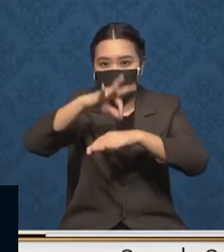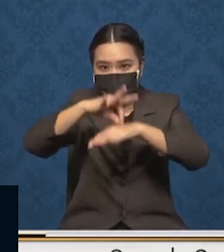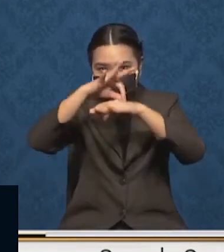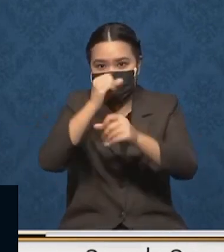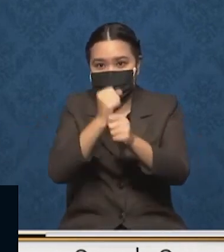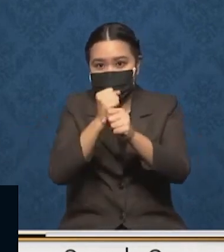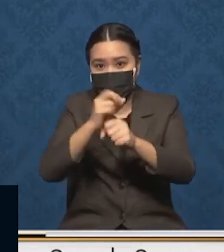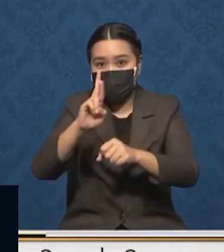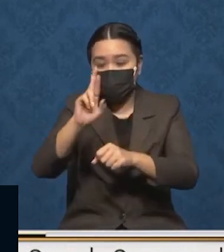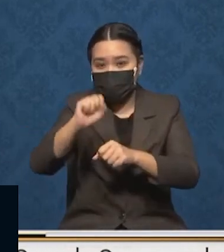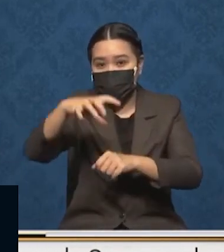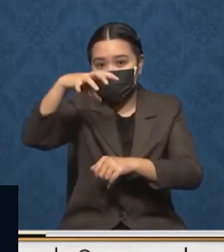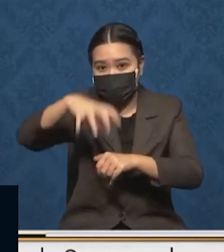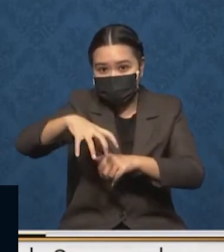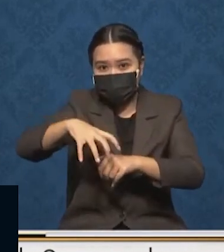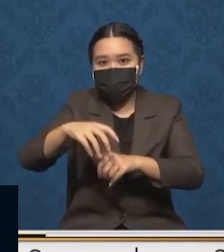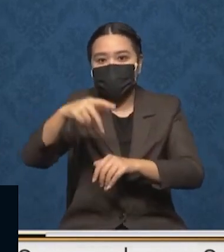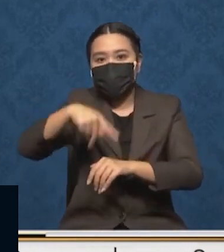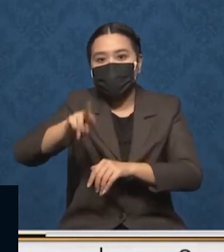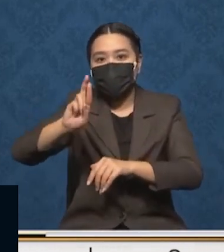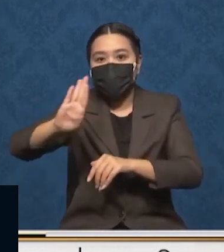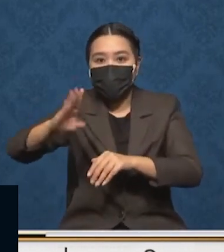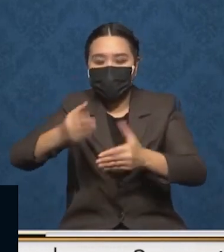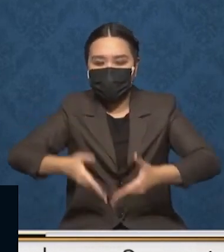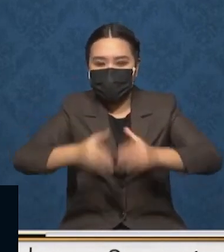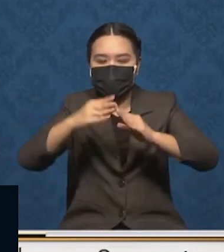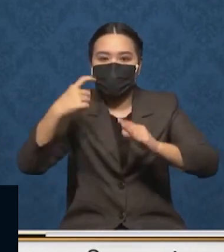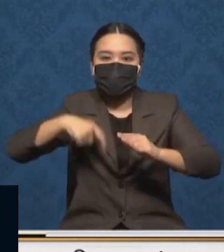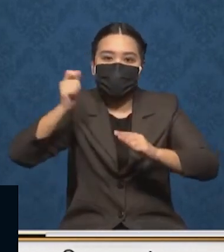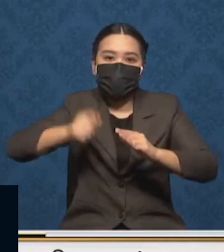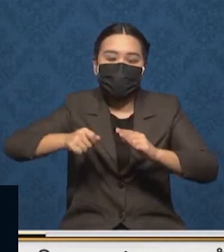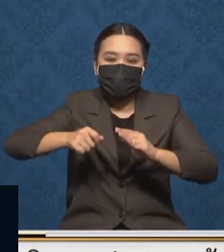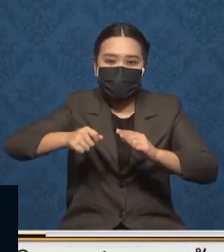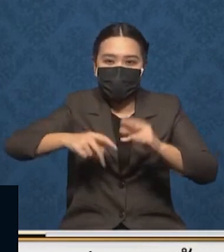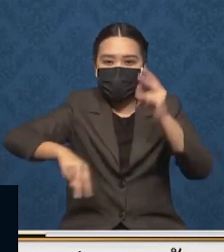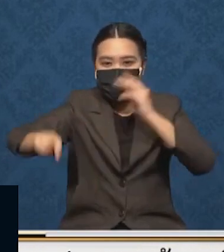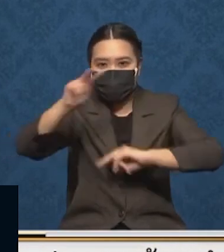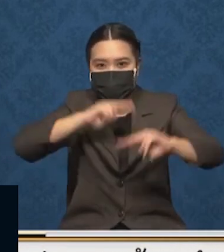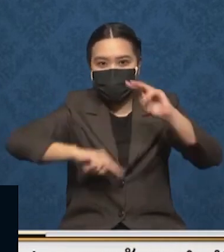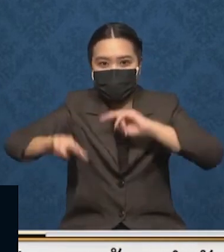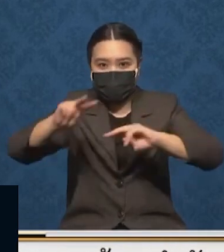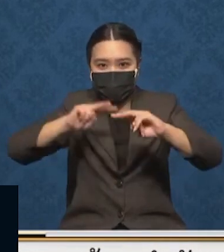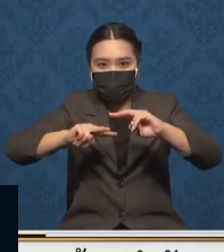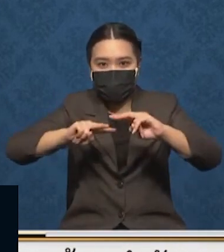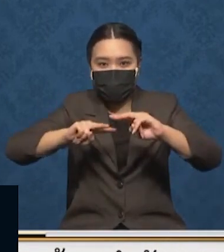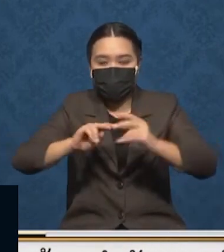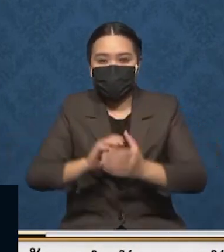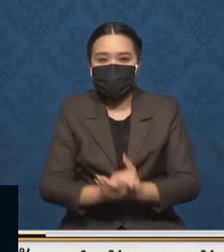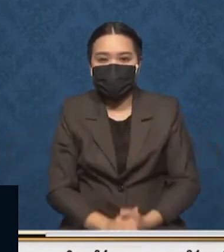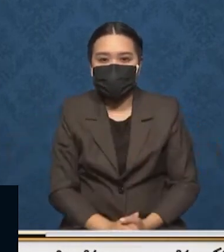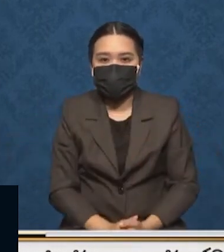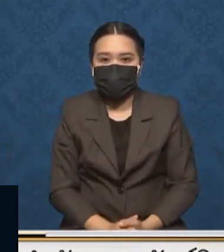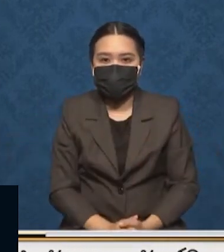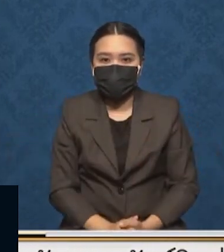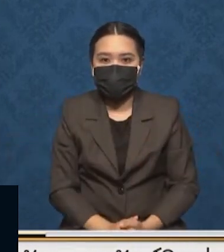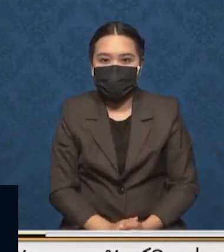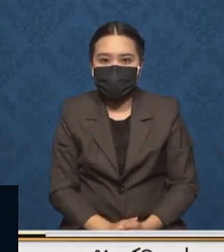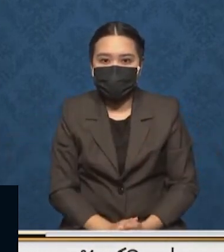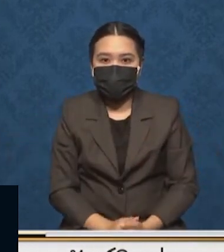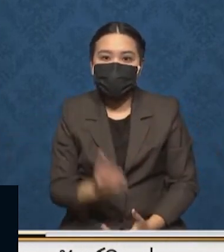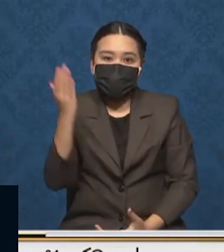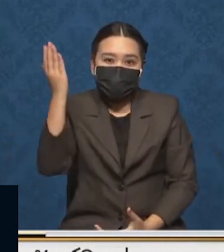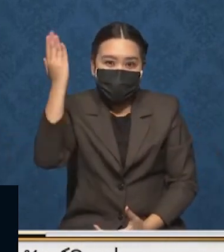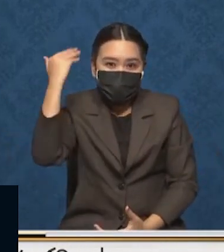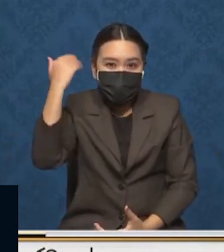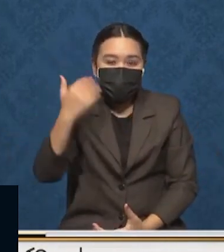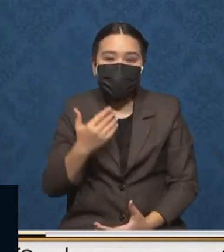แก้ไขพระราชบัญญัติจัดตั้งศาลปกครองฉบับที่14ในครั้งนั้นครับในชั้นรับหลัก